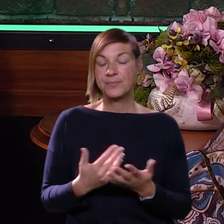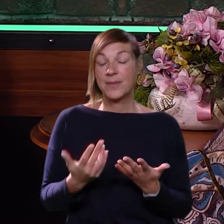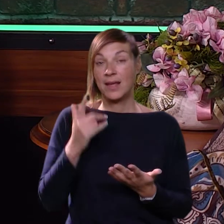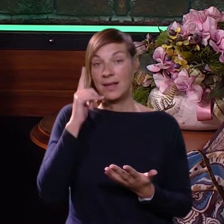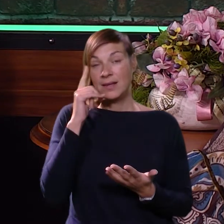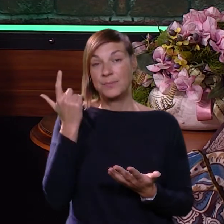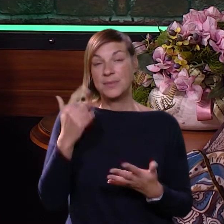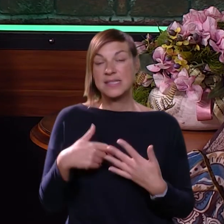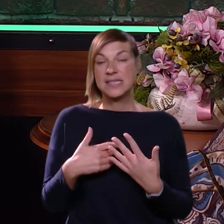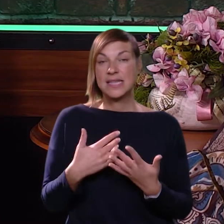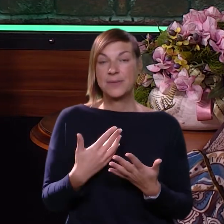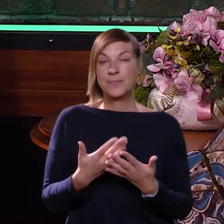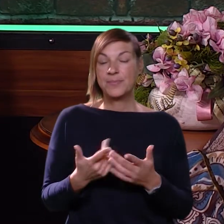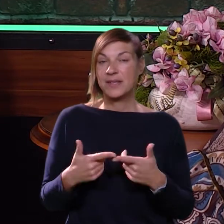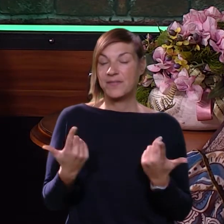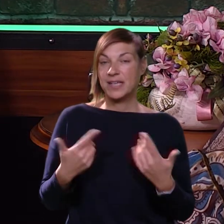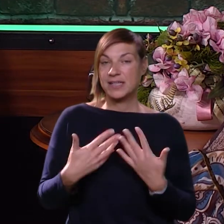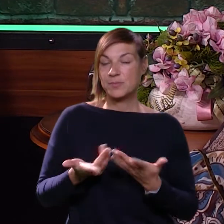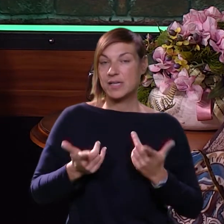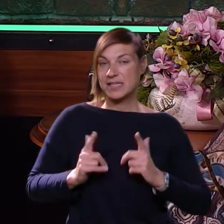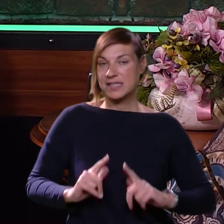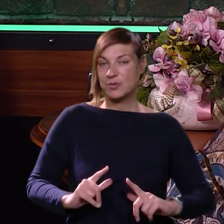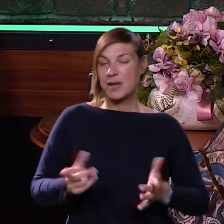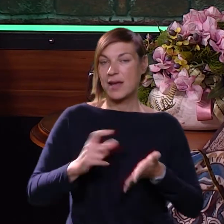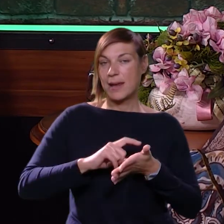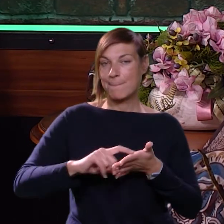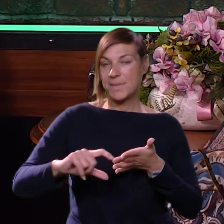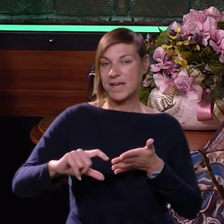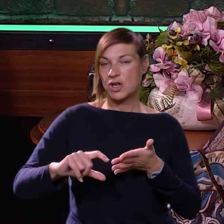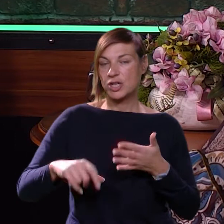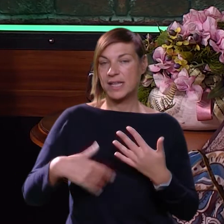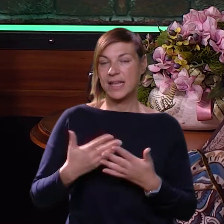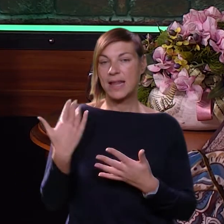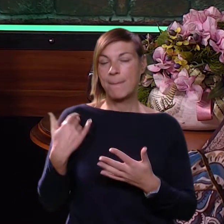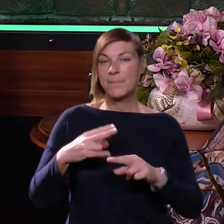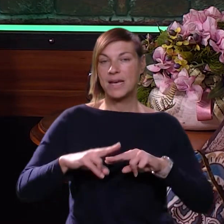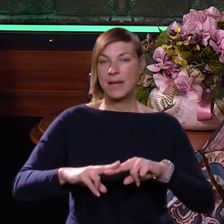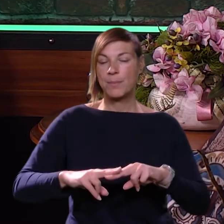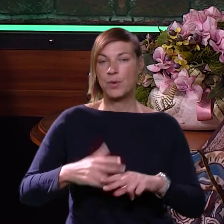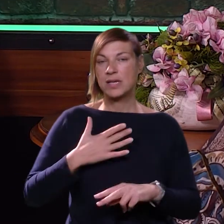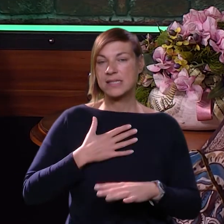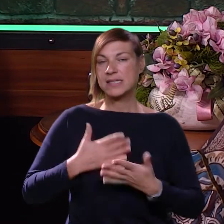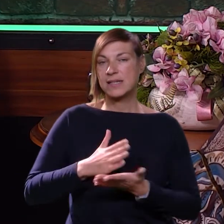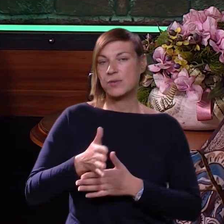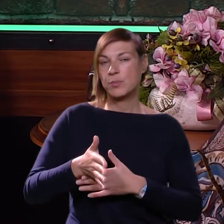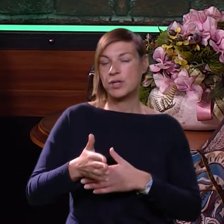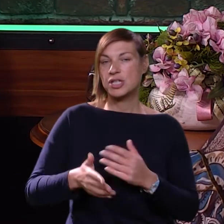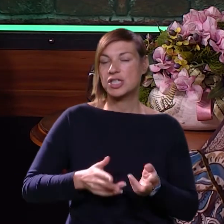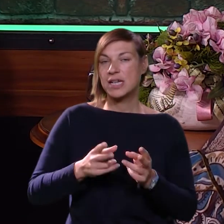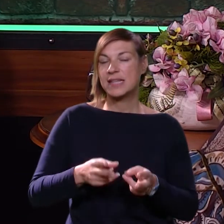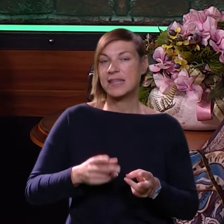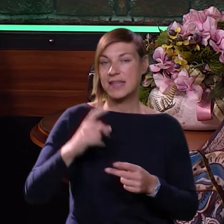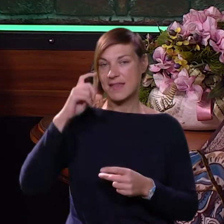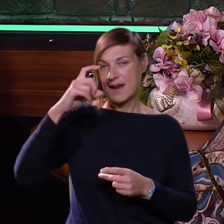Pa mislim, u stvari vikendi su bili za odmaranje, preko tjedna je bila bolnica, ja sam uporno išla